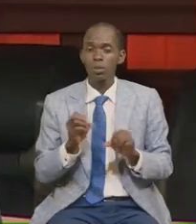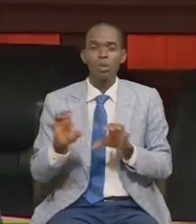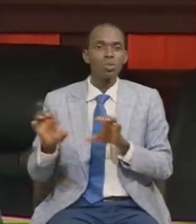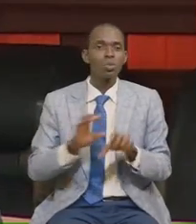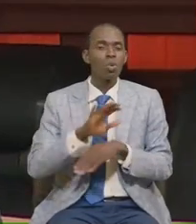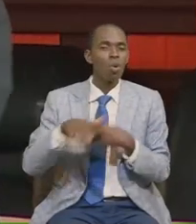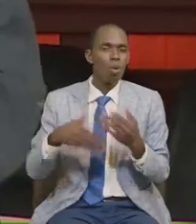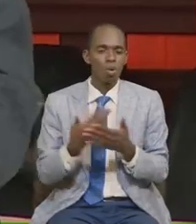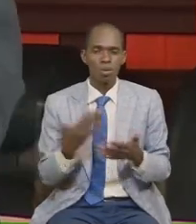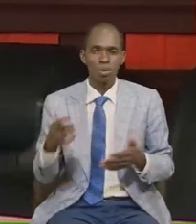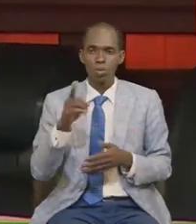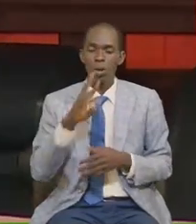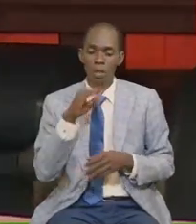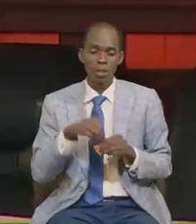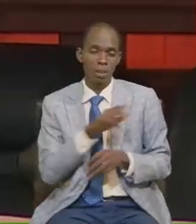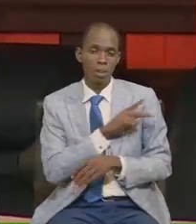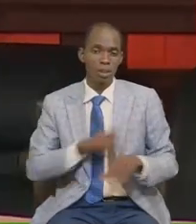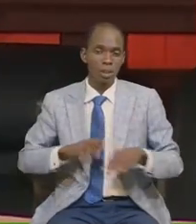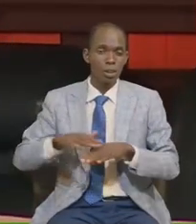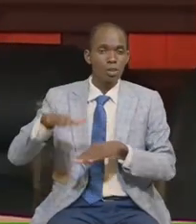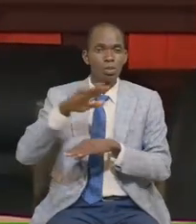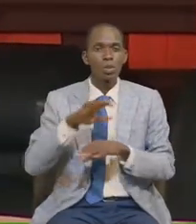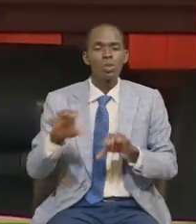choses sans murmure ni hésitation,